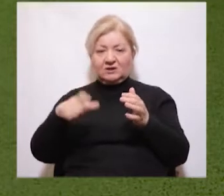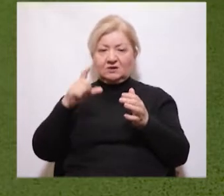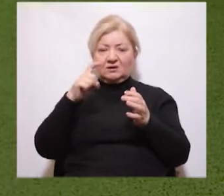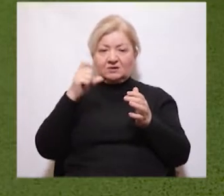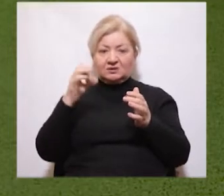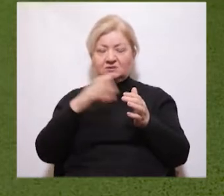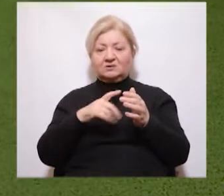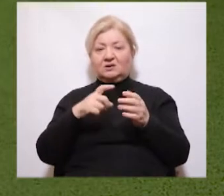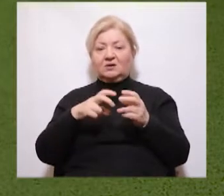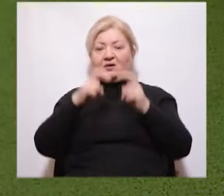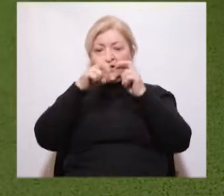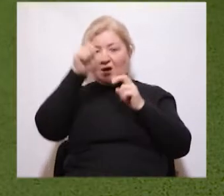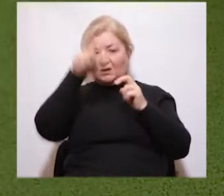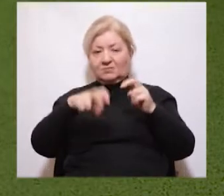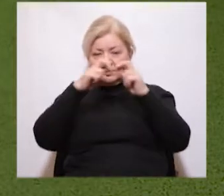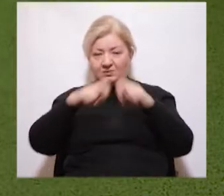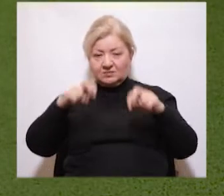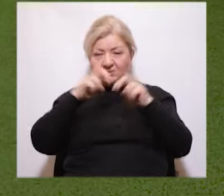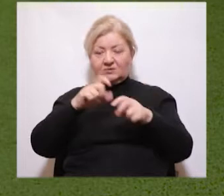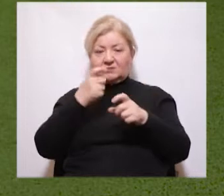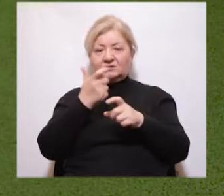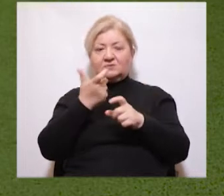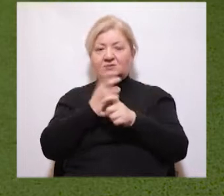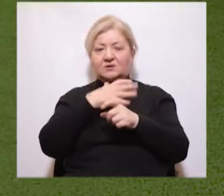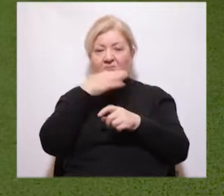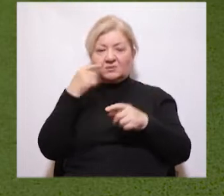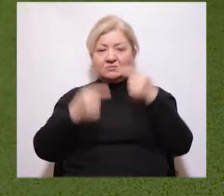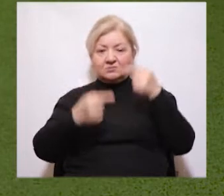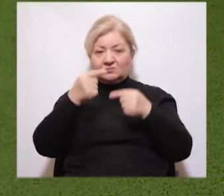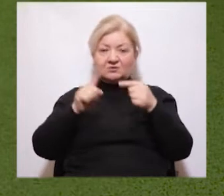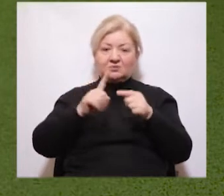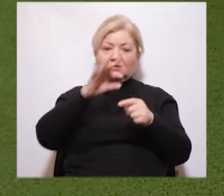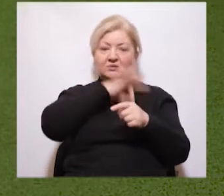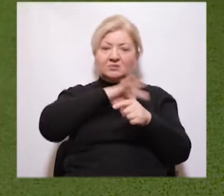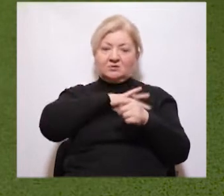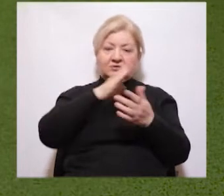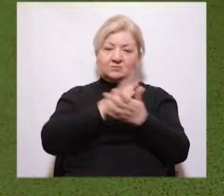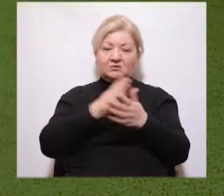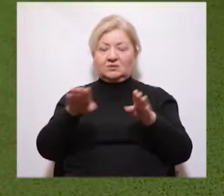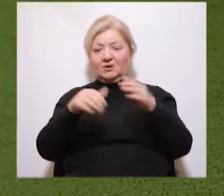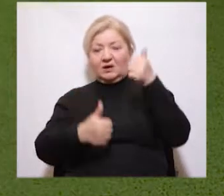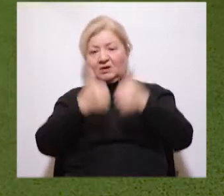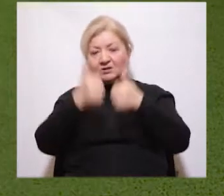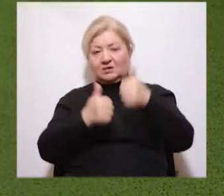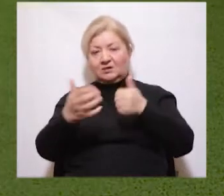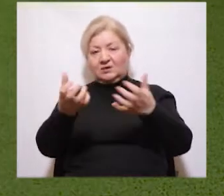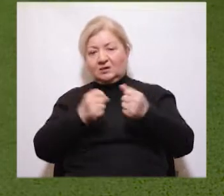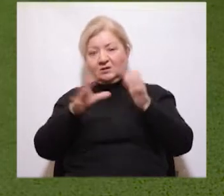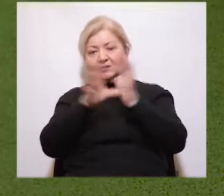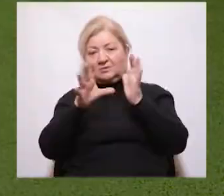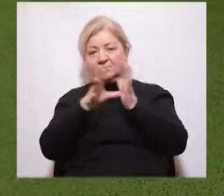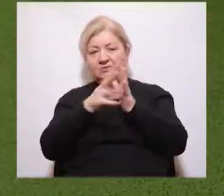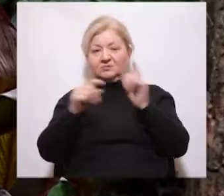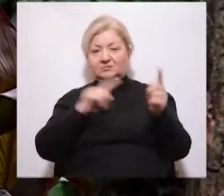მკვლევარები ძალიან ბევრს კამათობენ ხოლმე ამ მიღებული ენერგიის ეკომეგობრულობაზე. ადარებენ ჰესების მიერ